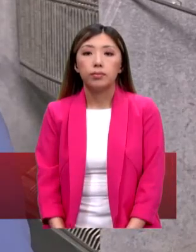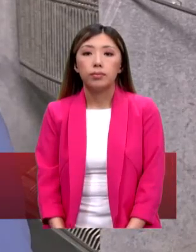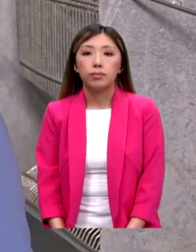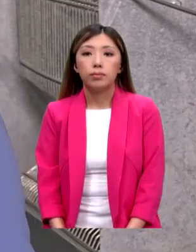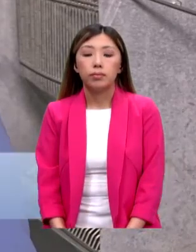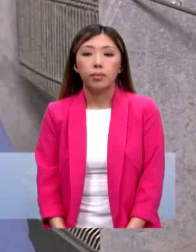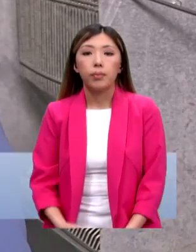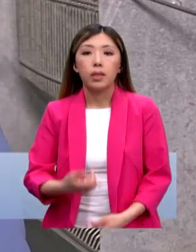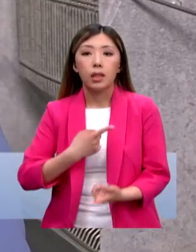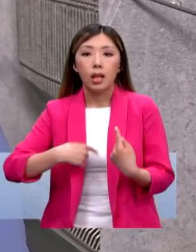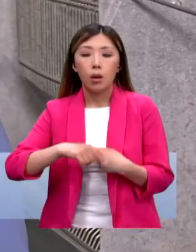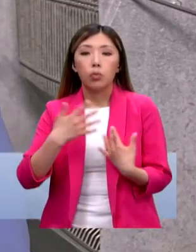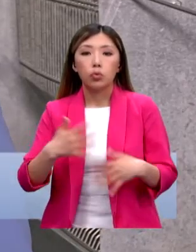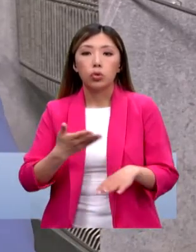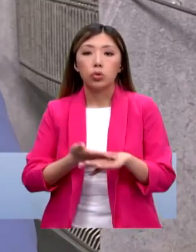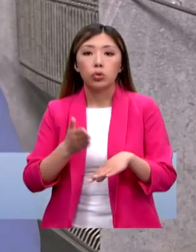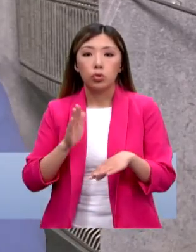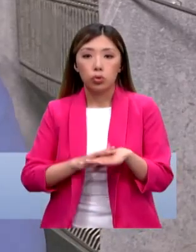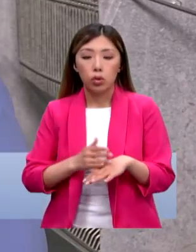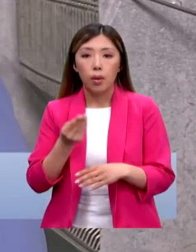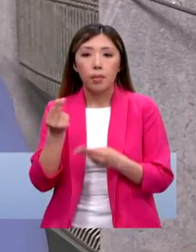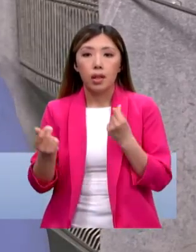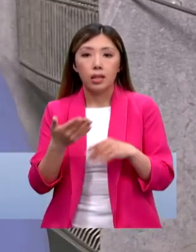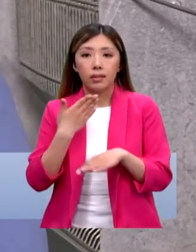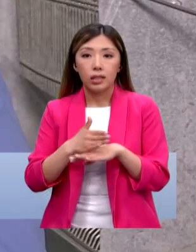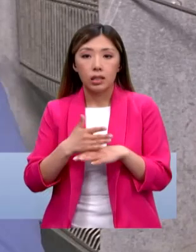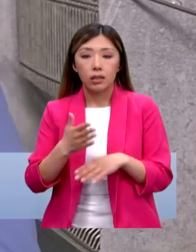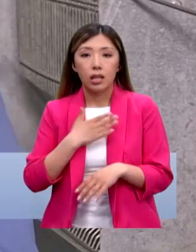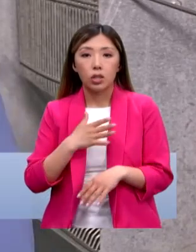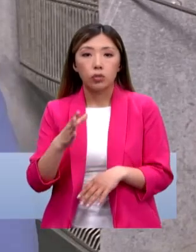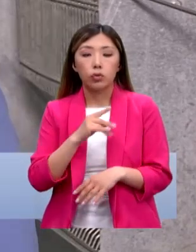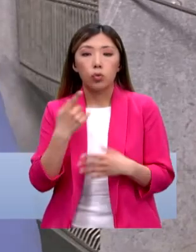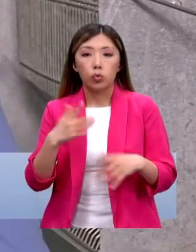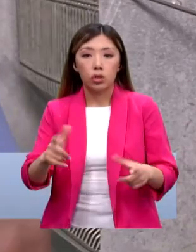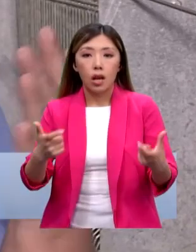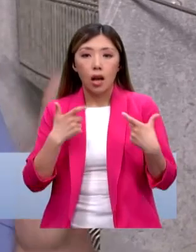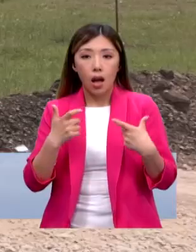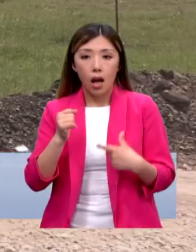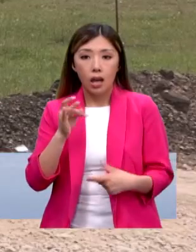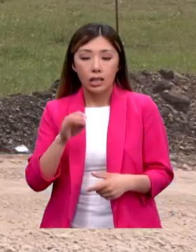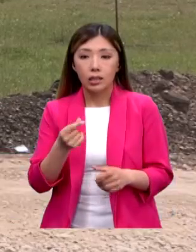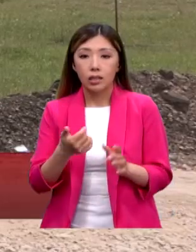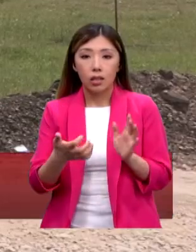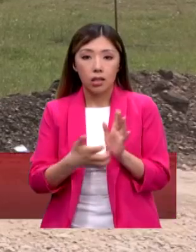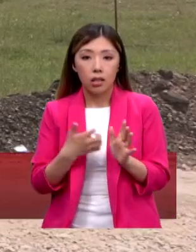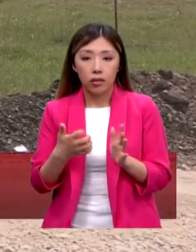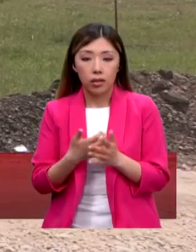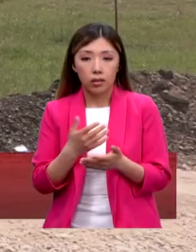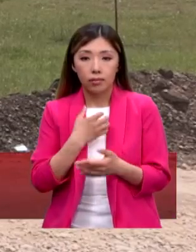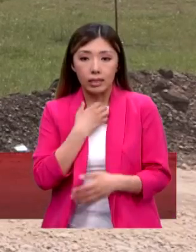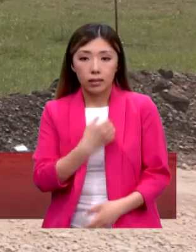Нам уже тяжело платить кредиты. Все наше имущество уже в аресте. Деньги брать просто негде. Члены кооператива